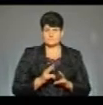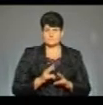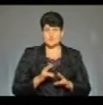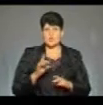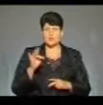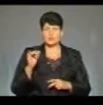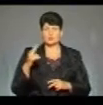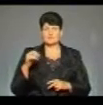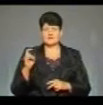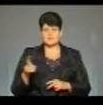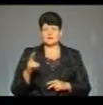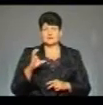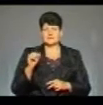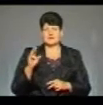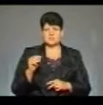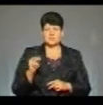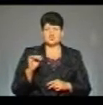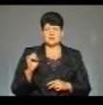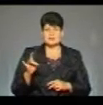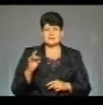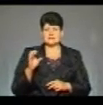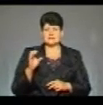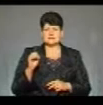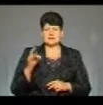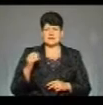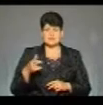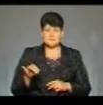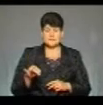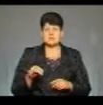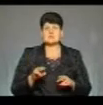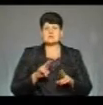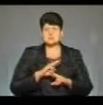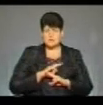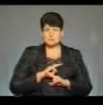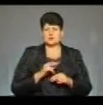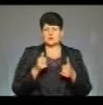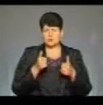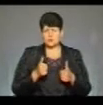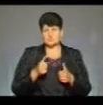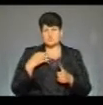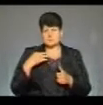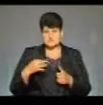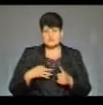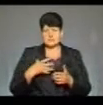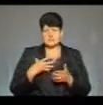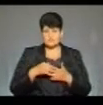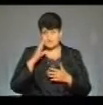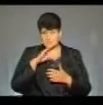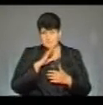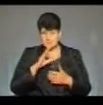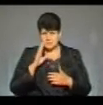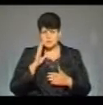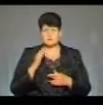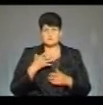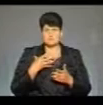Рудик Саша і Чернятинський Андрій. Загинули хороші сини своїх батьків і батьківщини, загинули